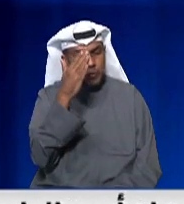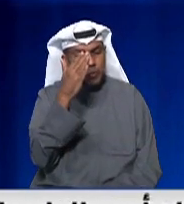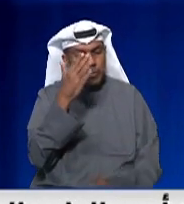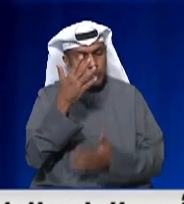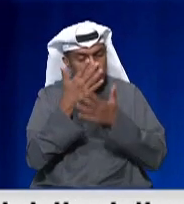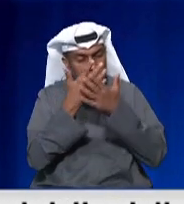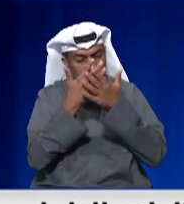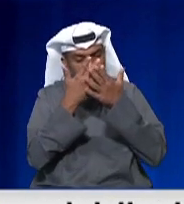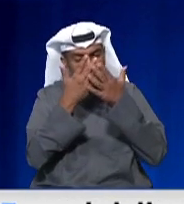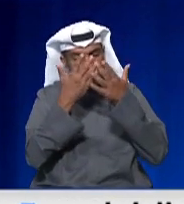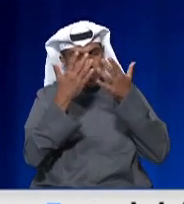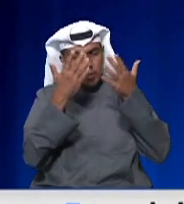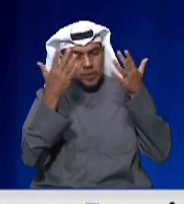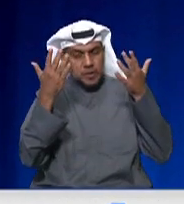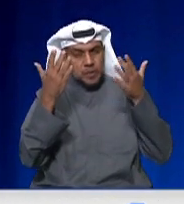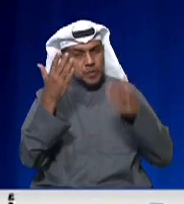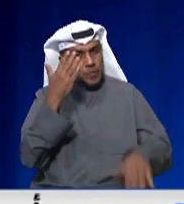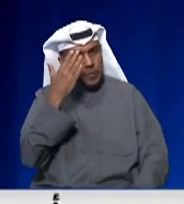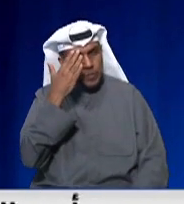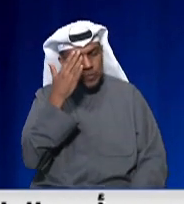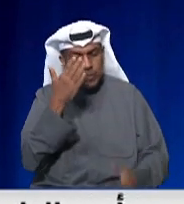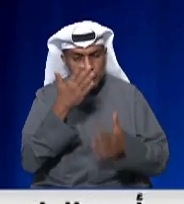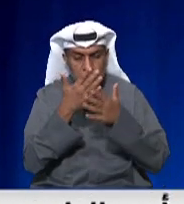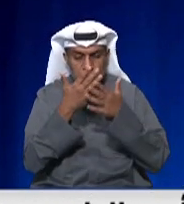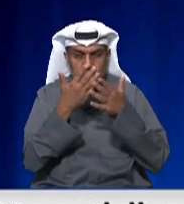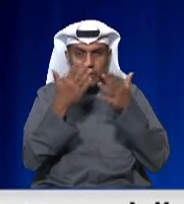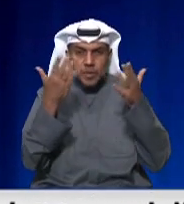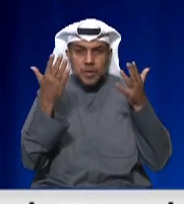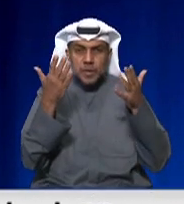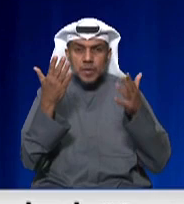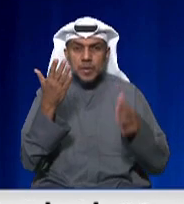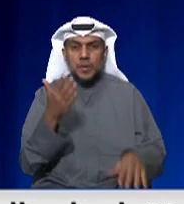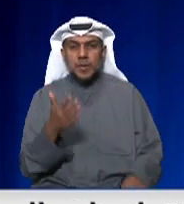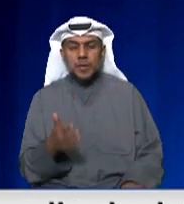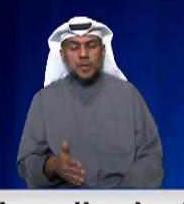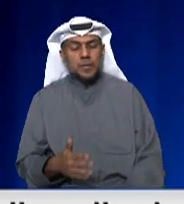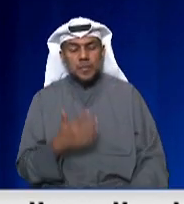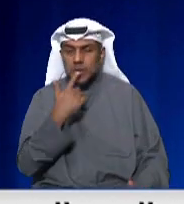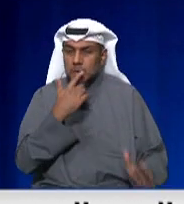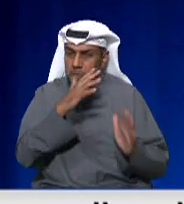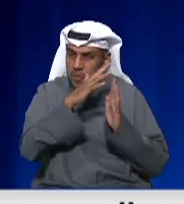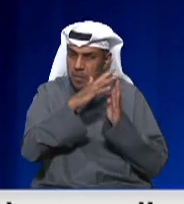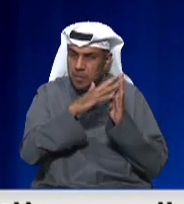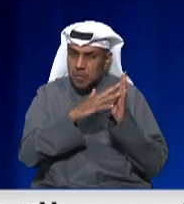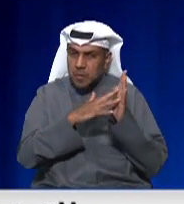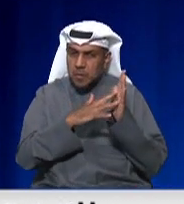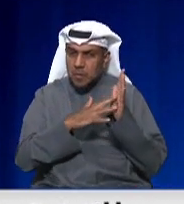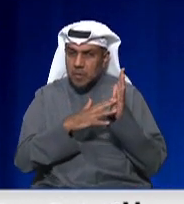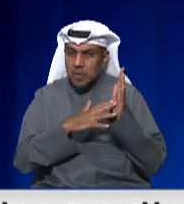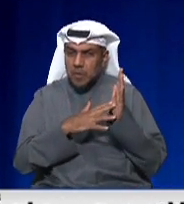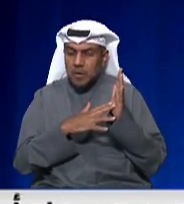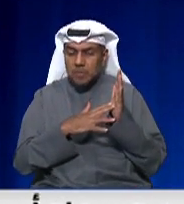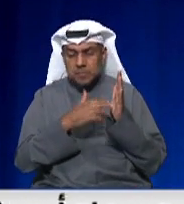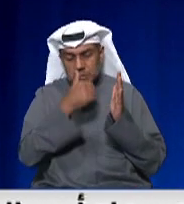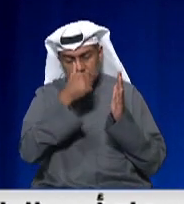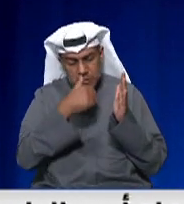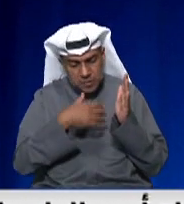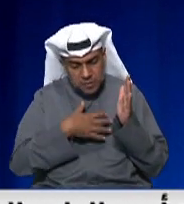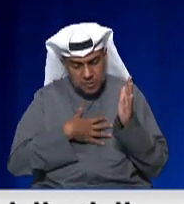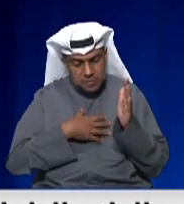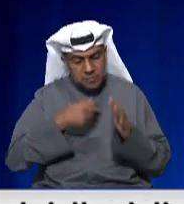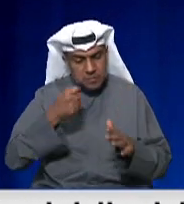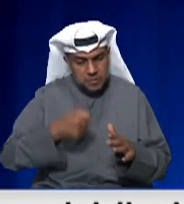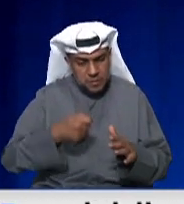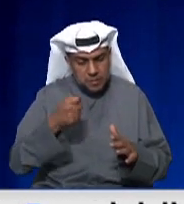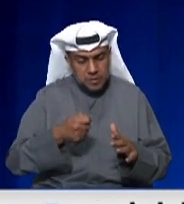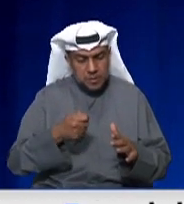لفخامته ضمنها بالغ شكره وتقديره على ما عبر عنه من صادق مشاعر التعاطف والمواساة